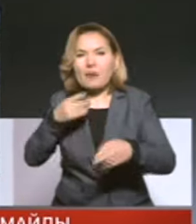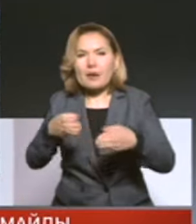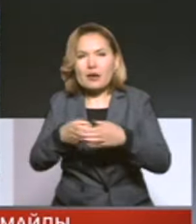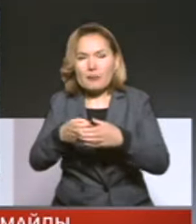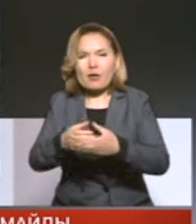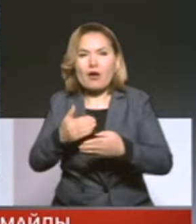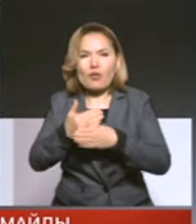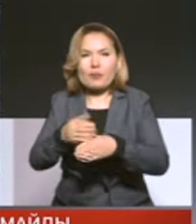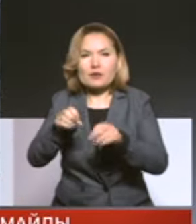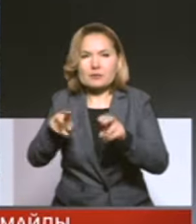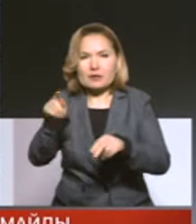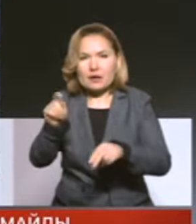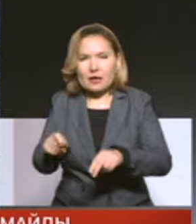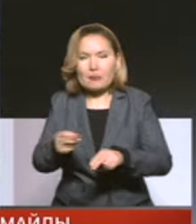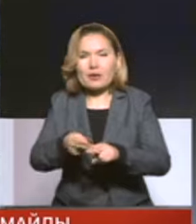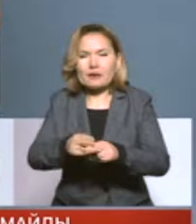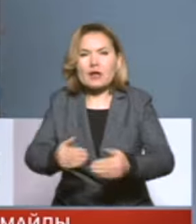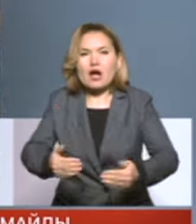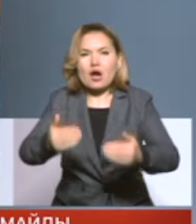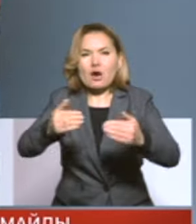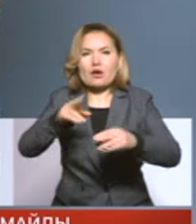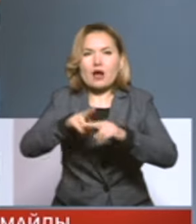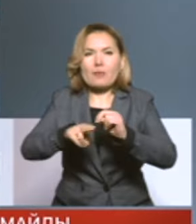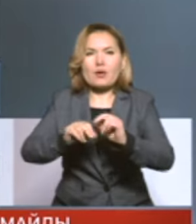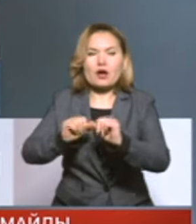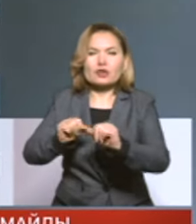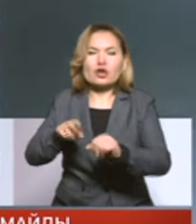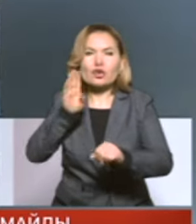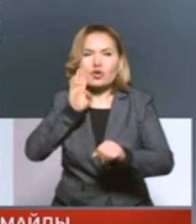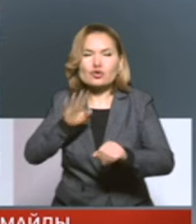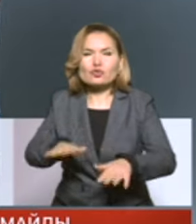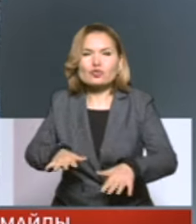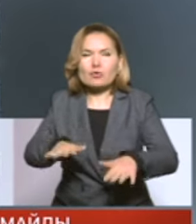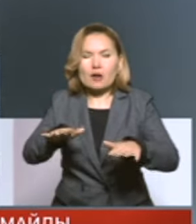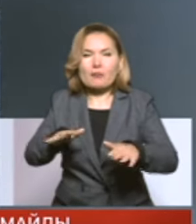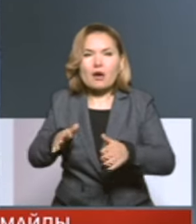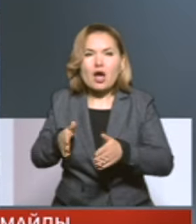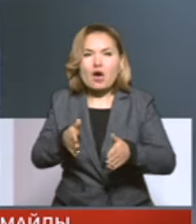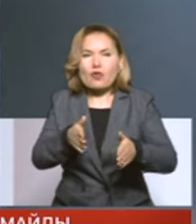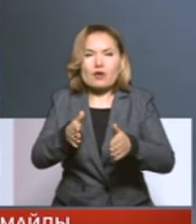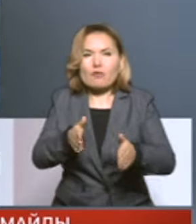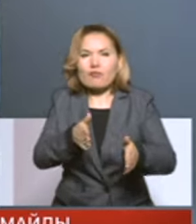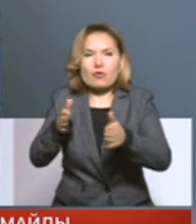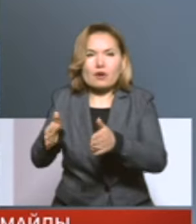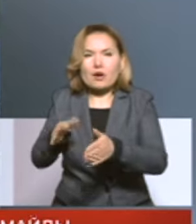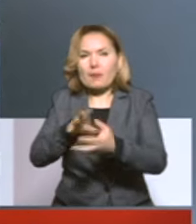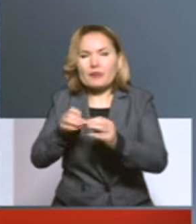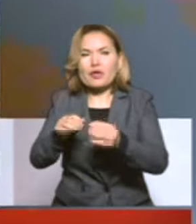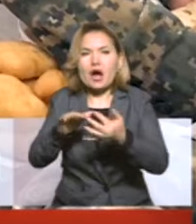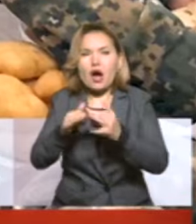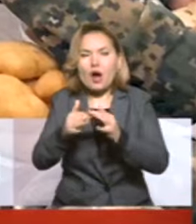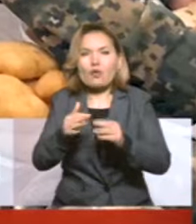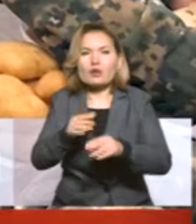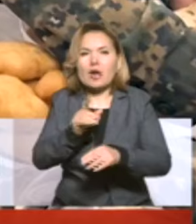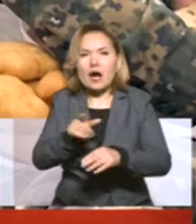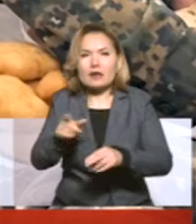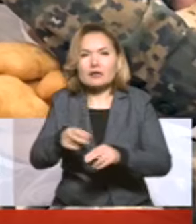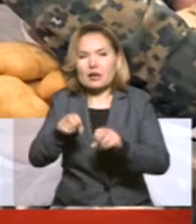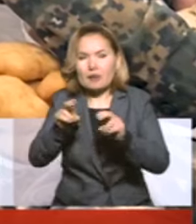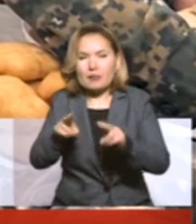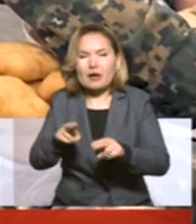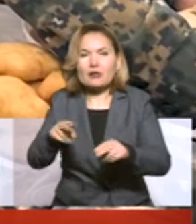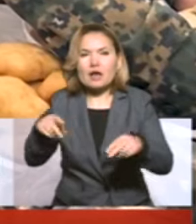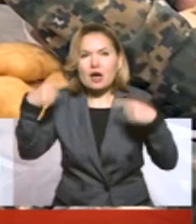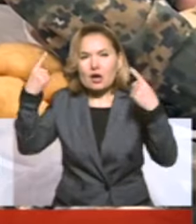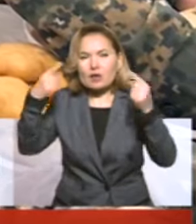бұнда әскерилер көмекке барды. Қолдан бөгет тұрғызылып, бүлген судың бетін басқа жаққа бұрды. Жағдай тұрақталған соң ауыл тұрғындары сарбаздарға қой